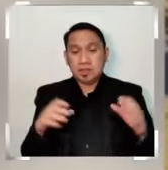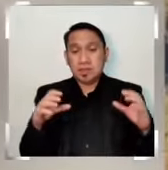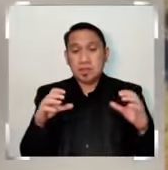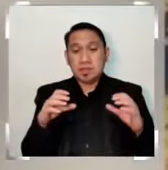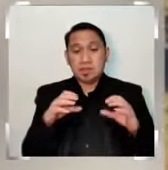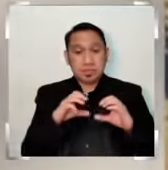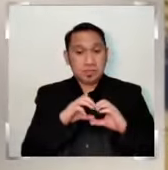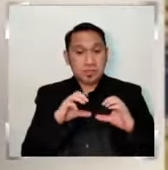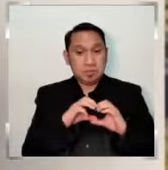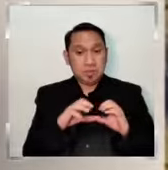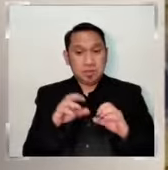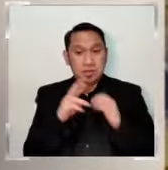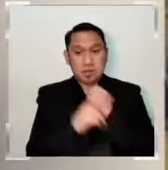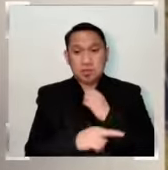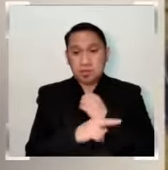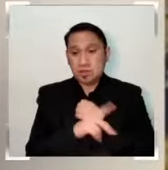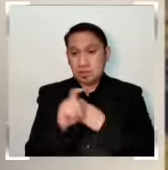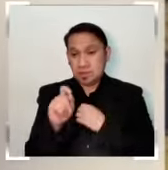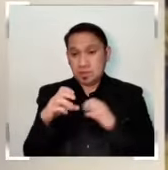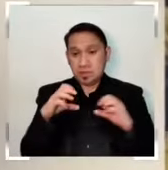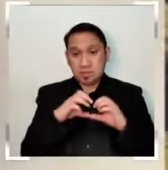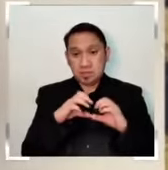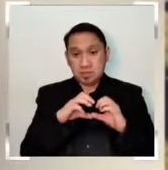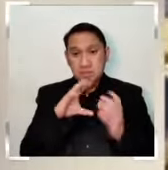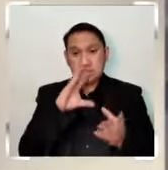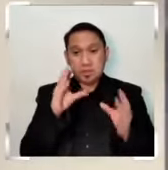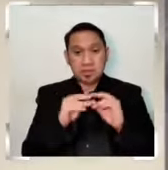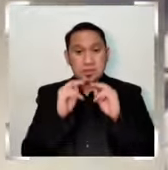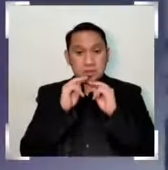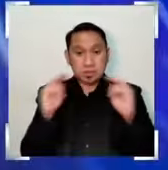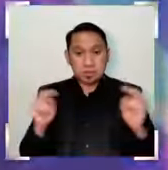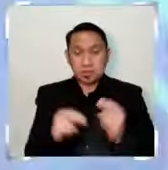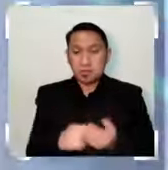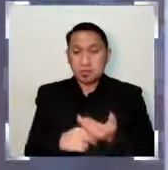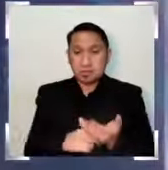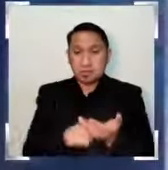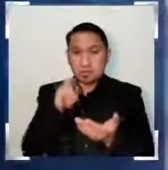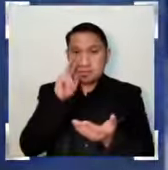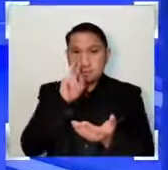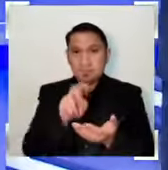GMA Integrated News, ako si Rogemar Sokaldito, ang inyong saksi.